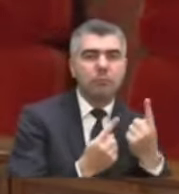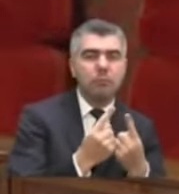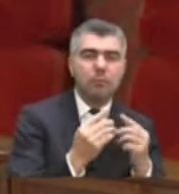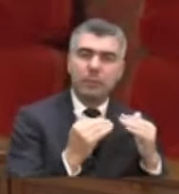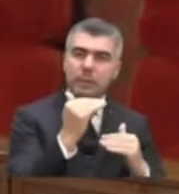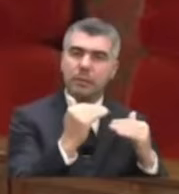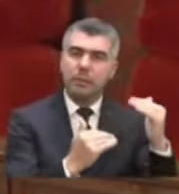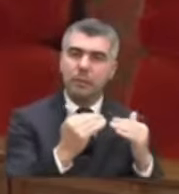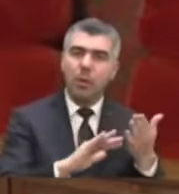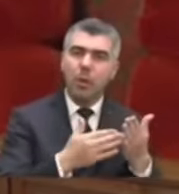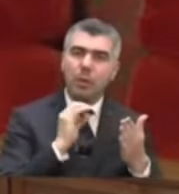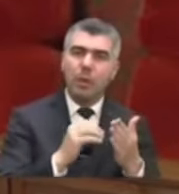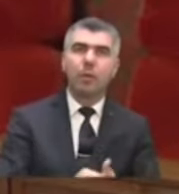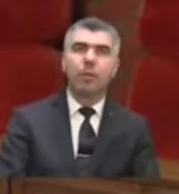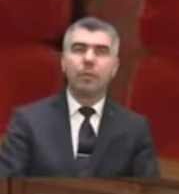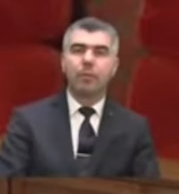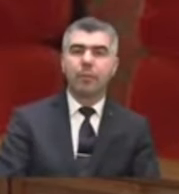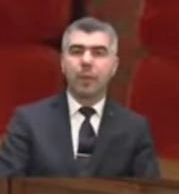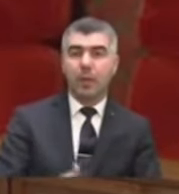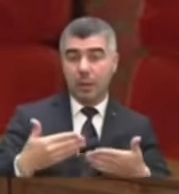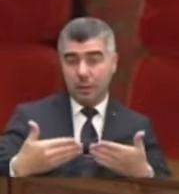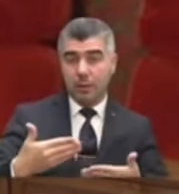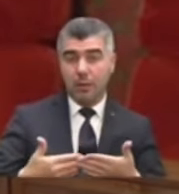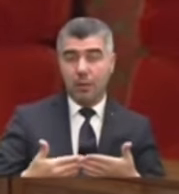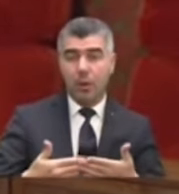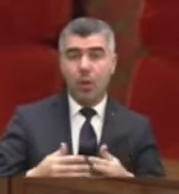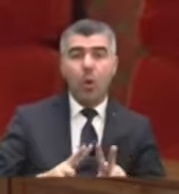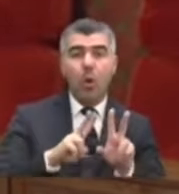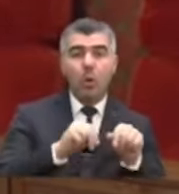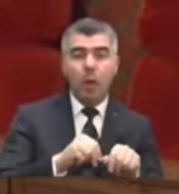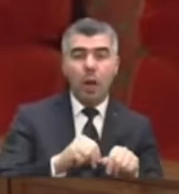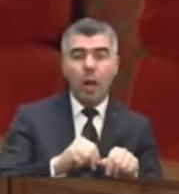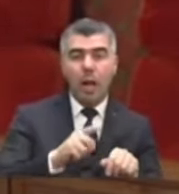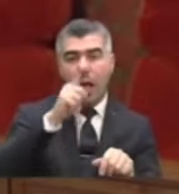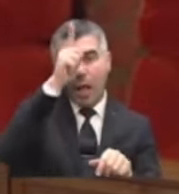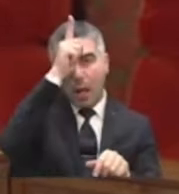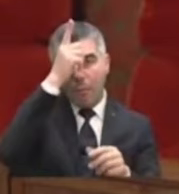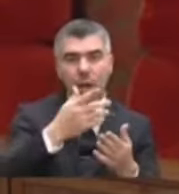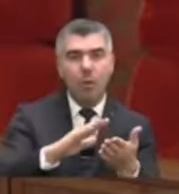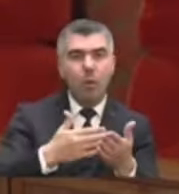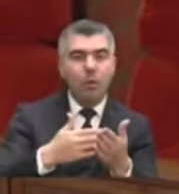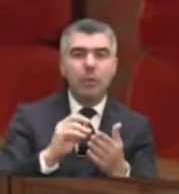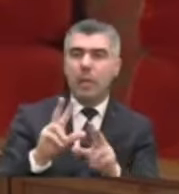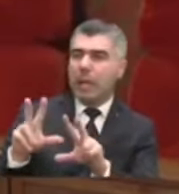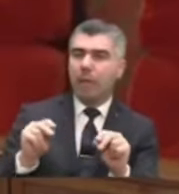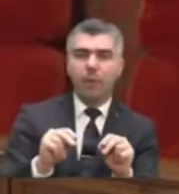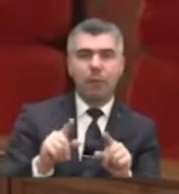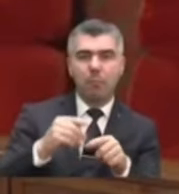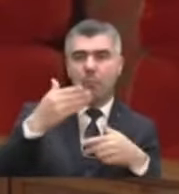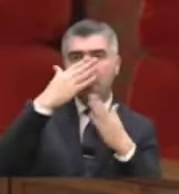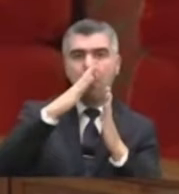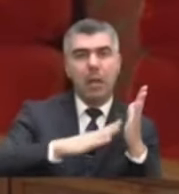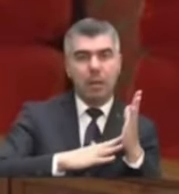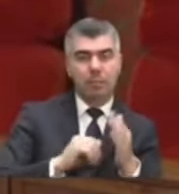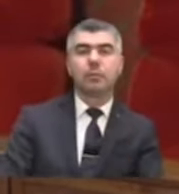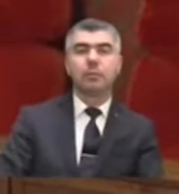ما بين جميع الدول. هو استراليا بغات تاخذ، المانيا بغات تاخذ، المغرب تا هو خصو كذلك ياخذ. اذا باش يمكننا نمشيو